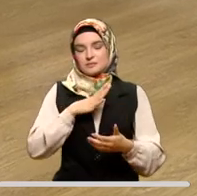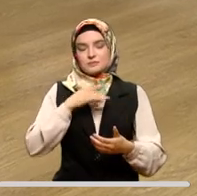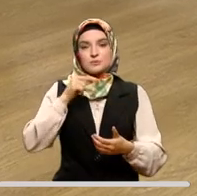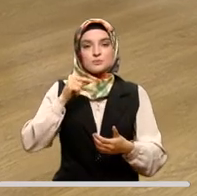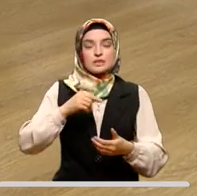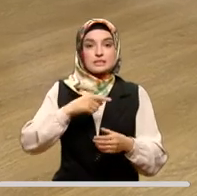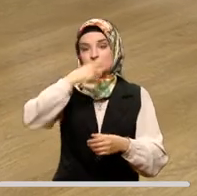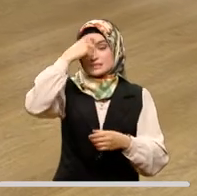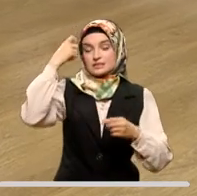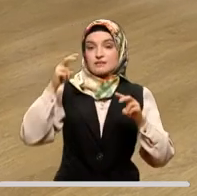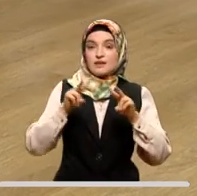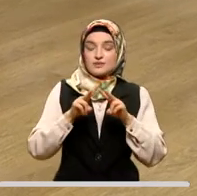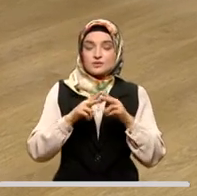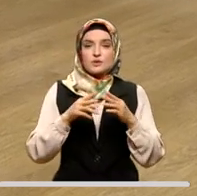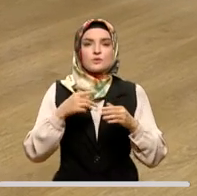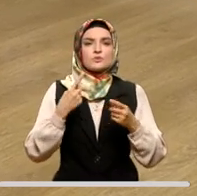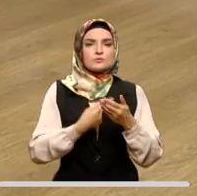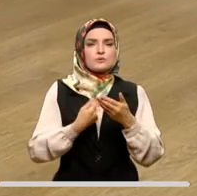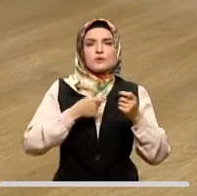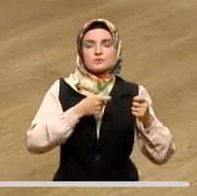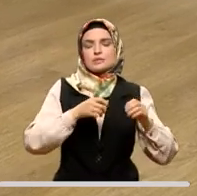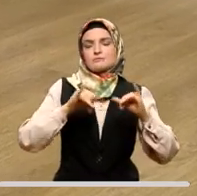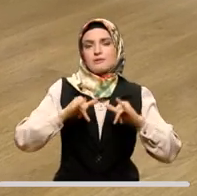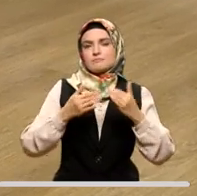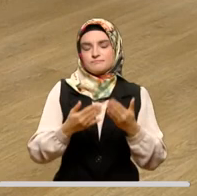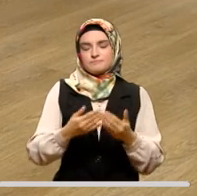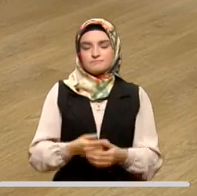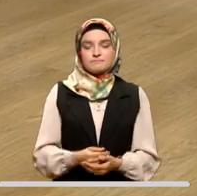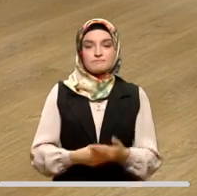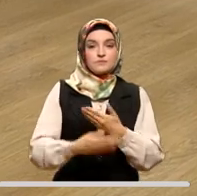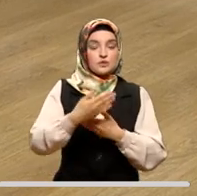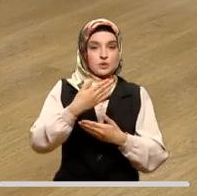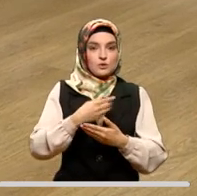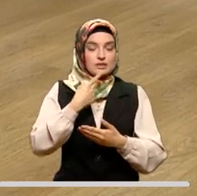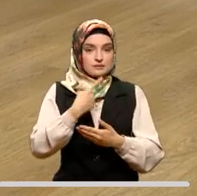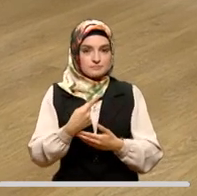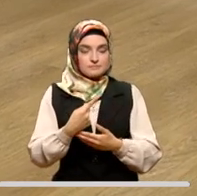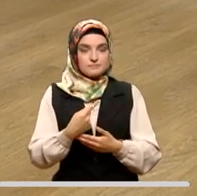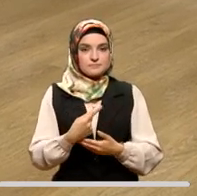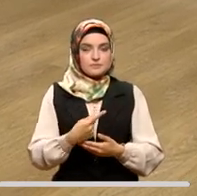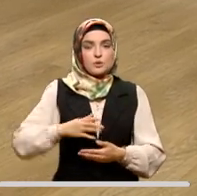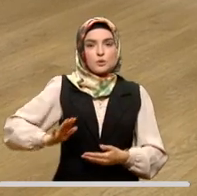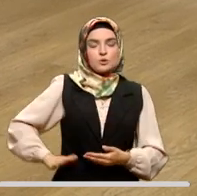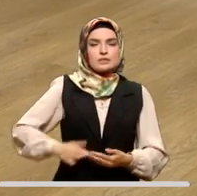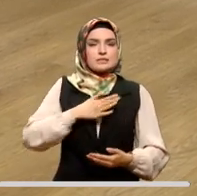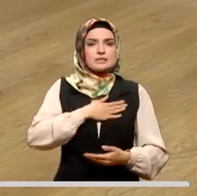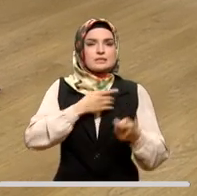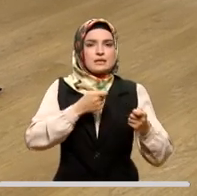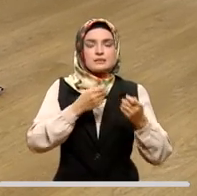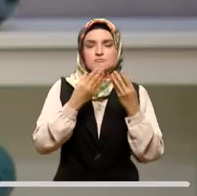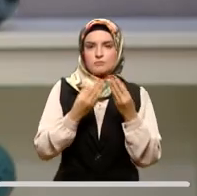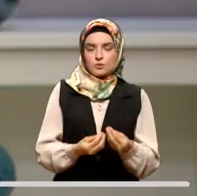için aslında öyle. Tüm detaylarını soracağım birazdan size, rica edeceğim ama öncesinde dediğim gibi çocuğun din eğitimi söz konusu